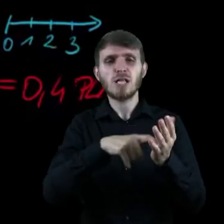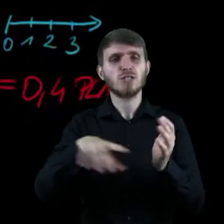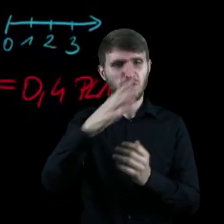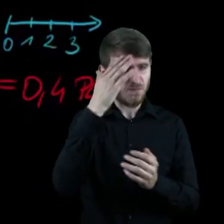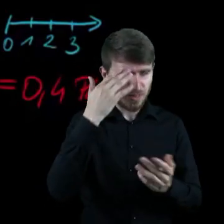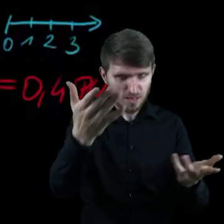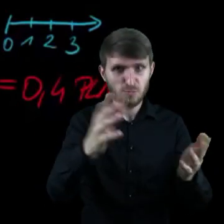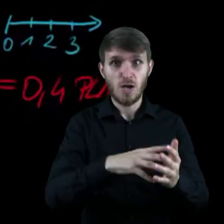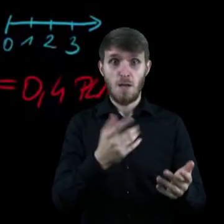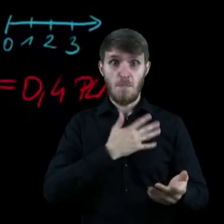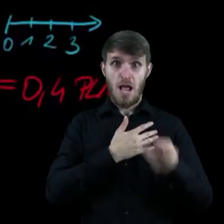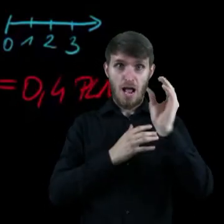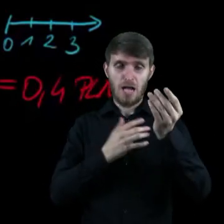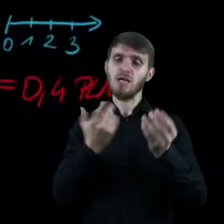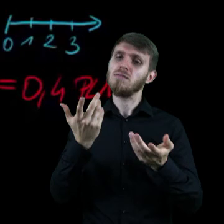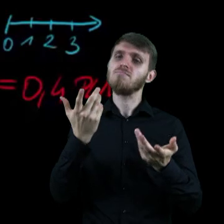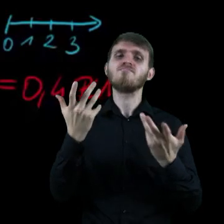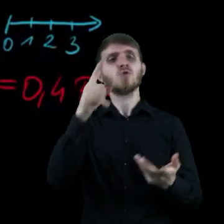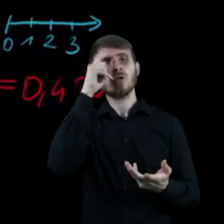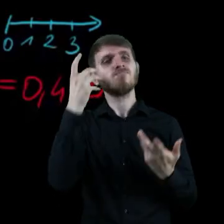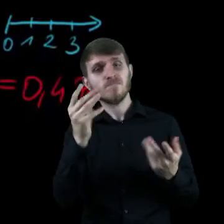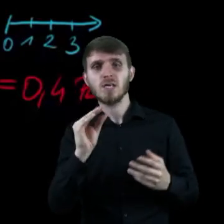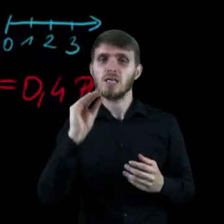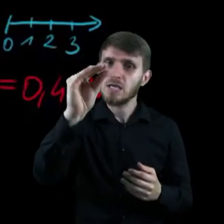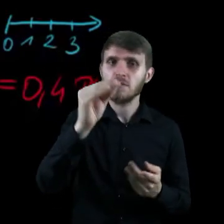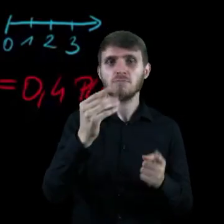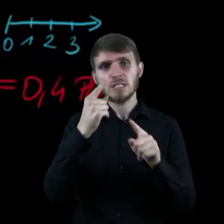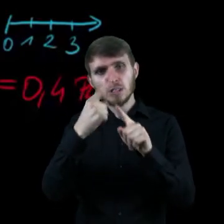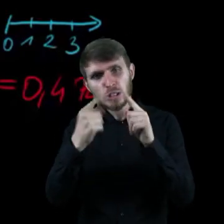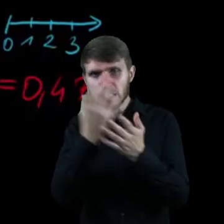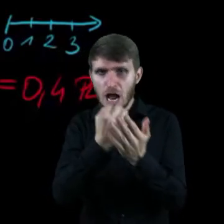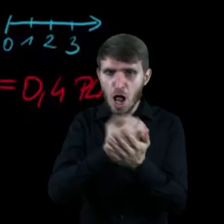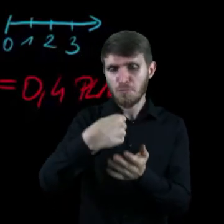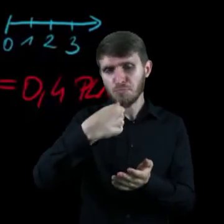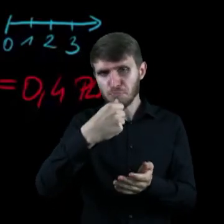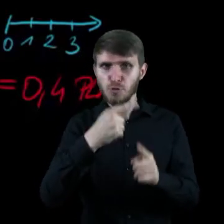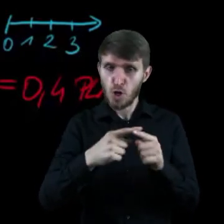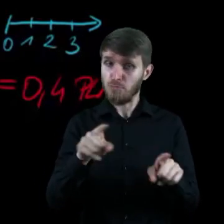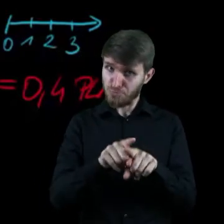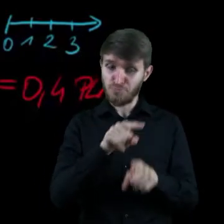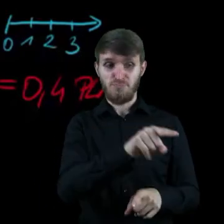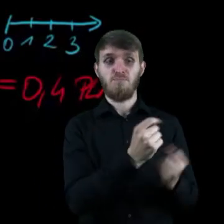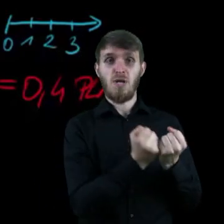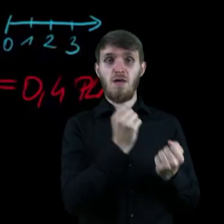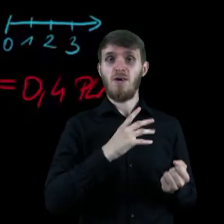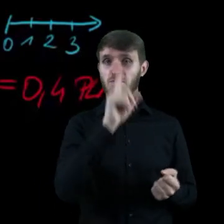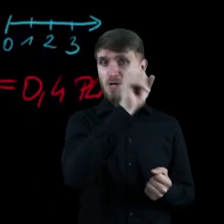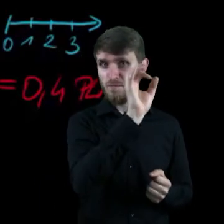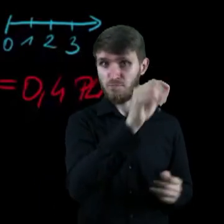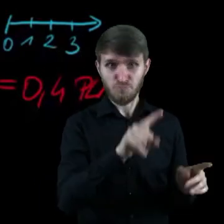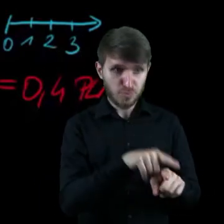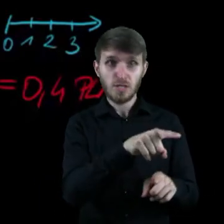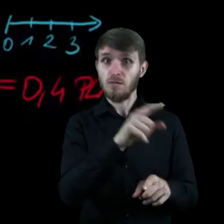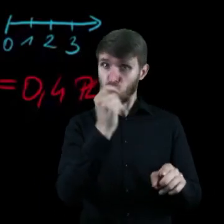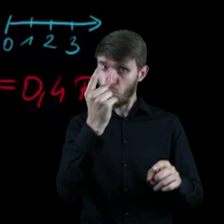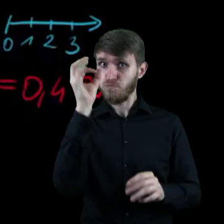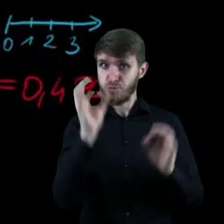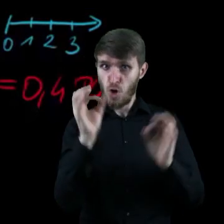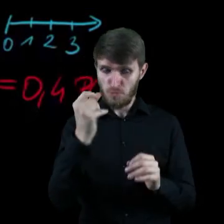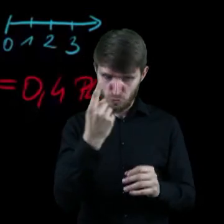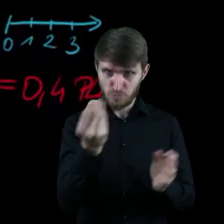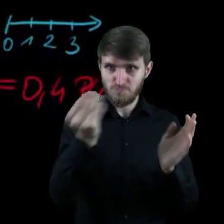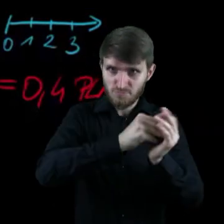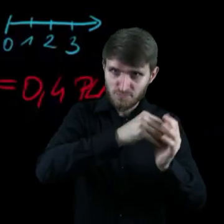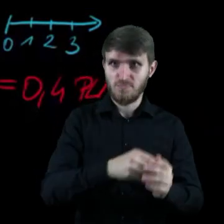Mówiliśmy o tym, że zazwyczaj nadmiar gotówki jest lokowany po to, żeby on w jakiś sposób zarabiał. I to samo dotyczy obligacji. Obligacje są